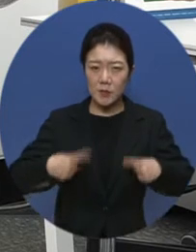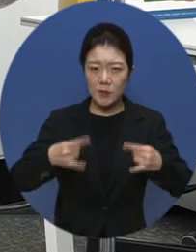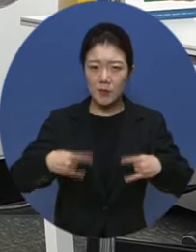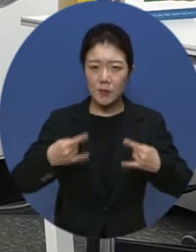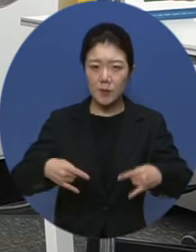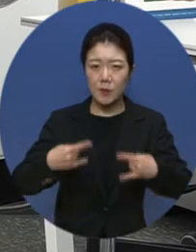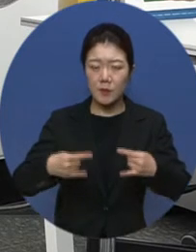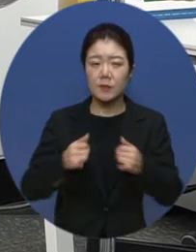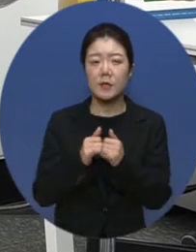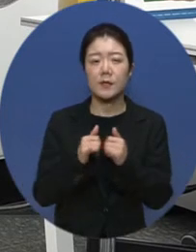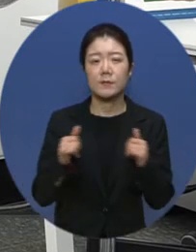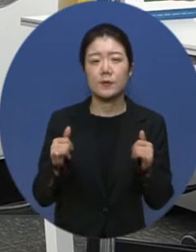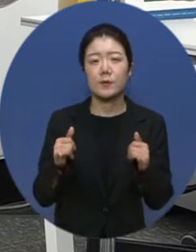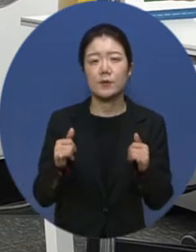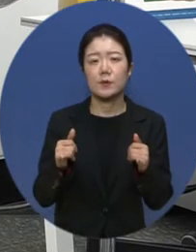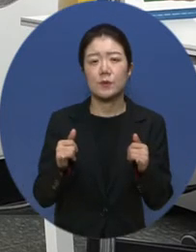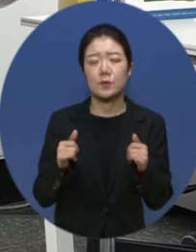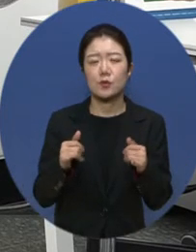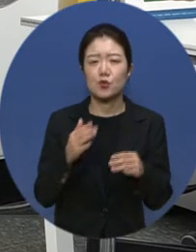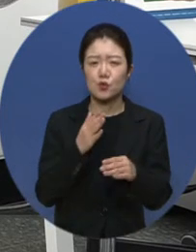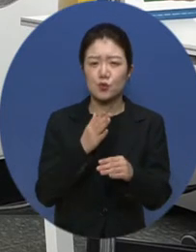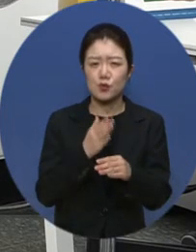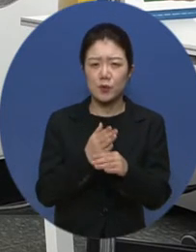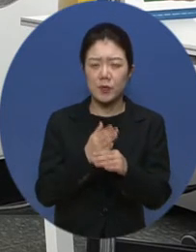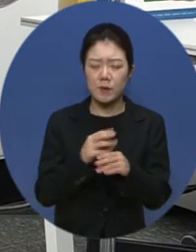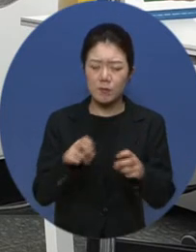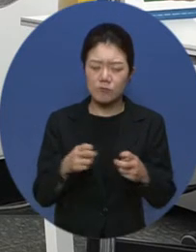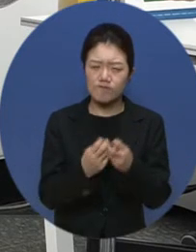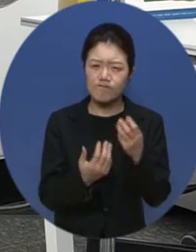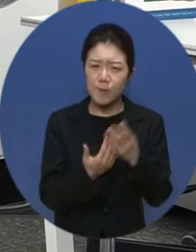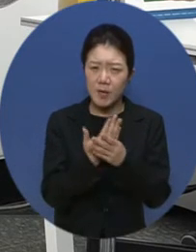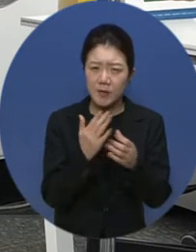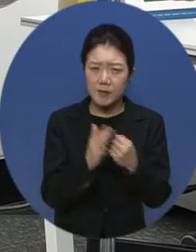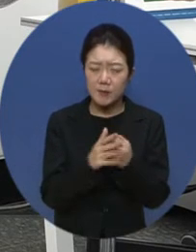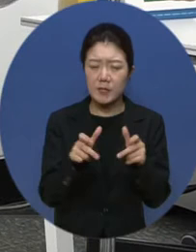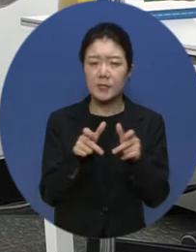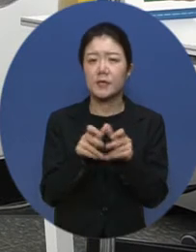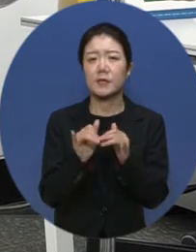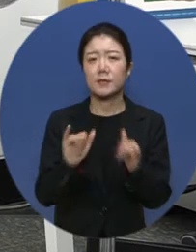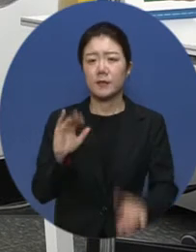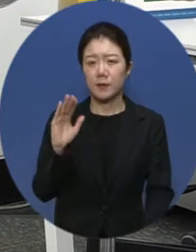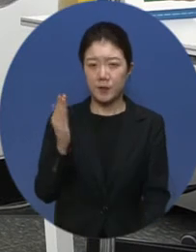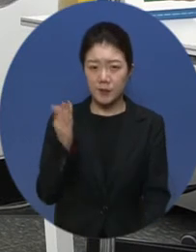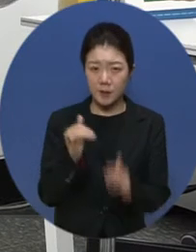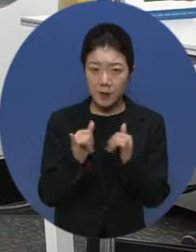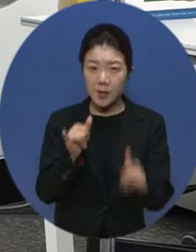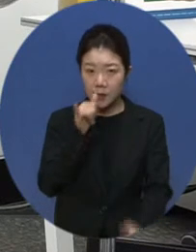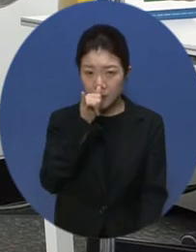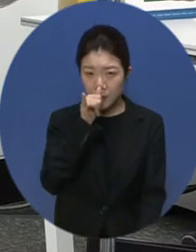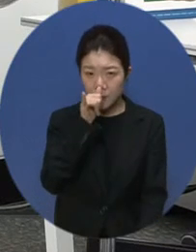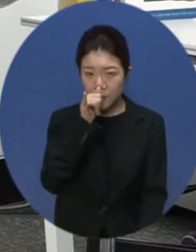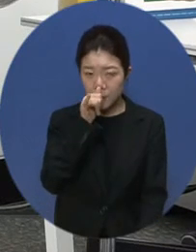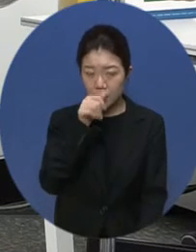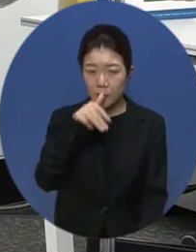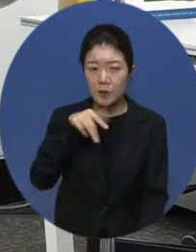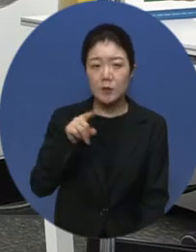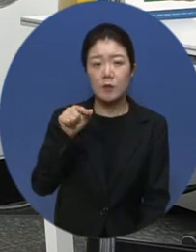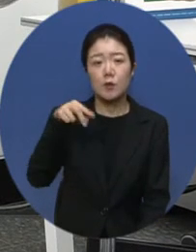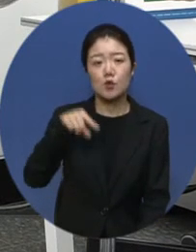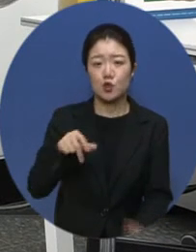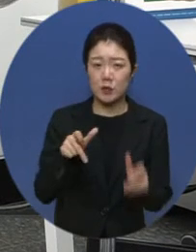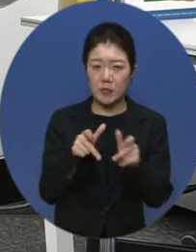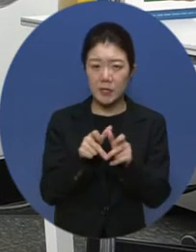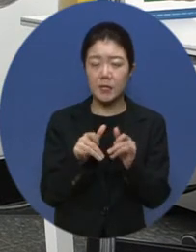분들, 이제 중도에 이제 그 사고가 생기셔가지고 장애인이 되신 분들도 있으시잖아요. 그래서 척수장애인 분들 같은